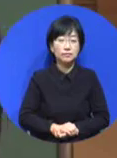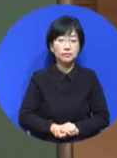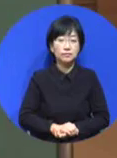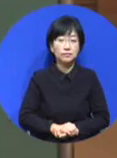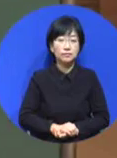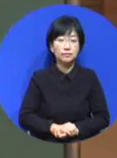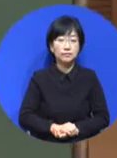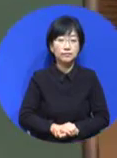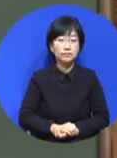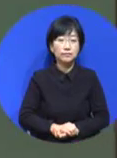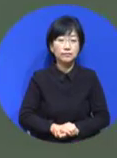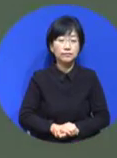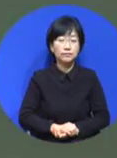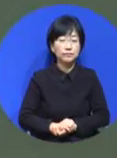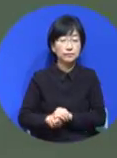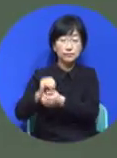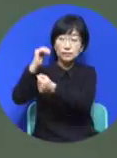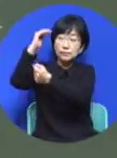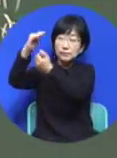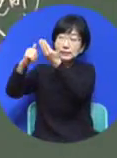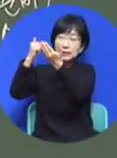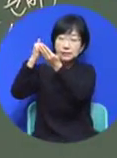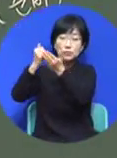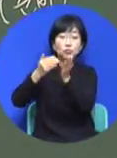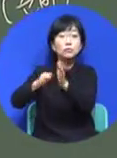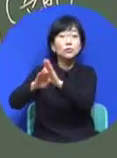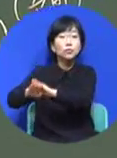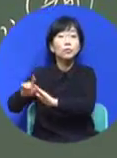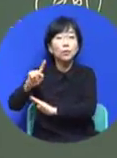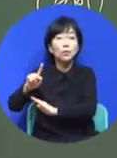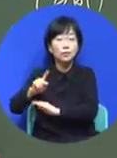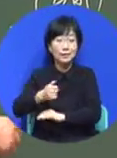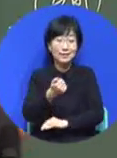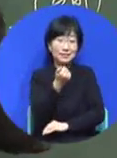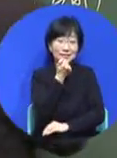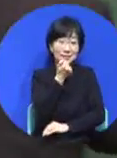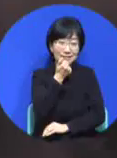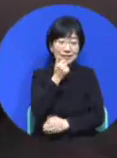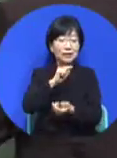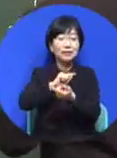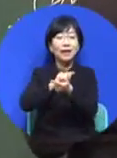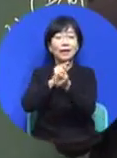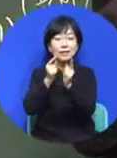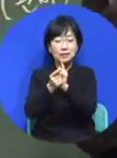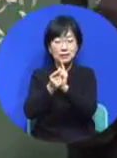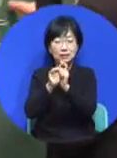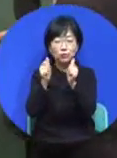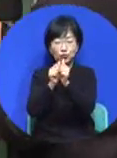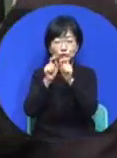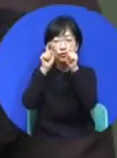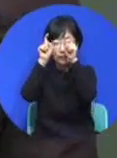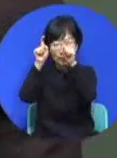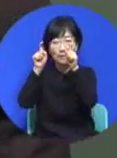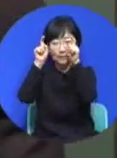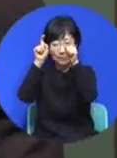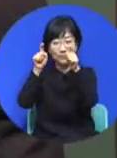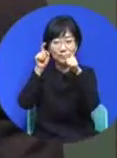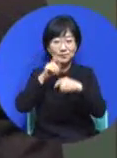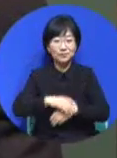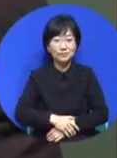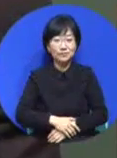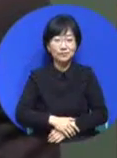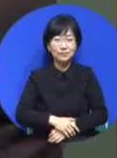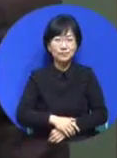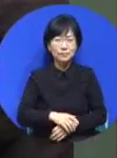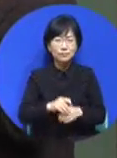이삭 대신에 수양을. In the place of Isaac, there was a ram. 그 예언입니다 이게. All of